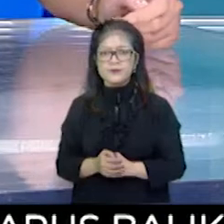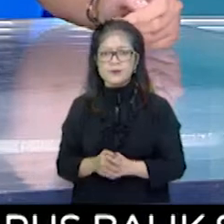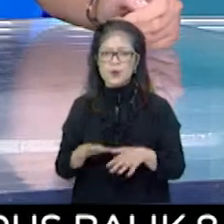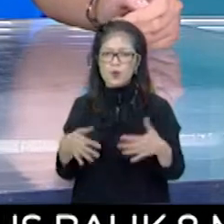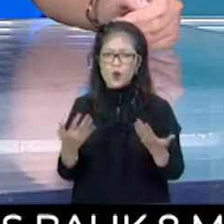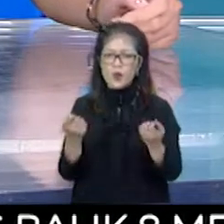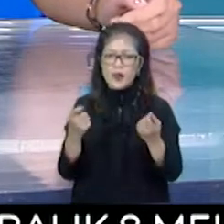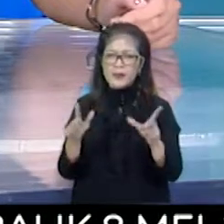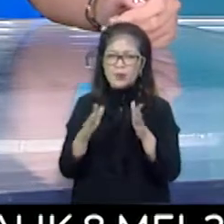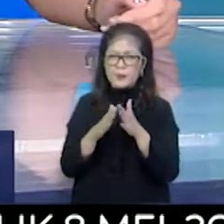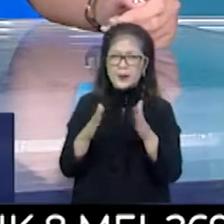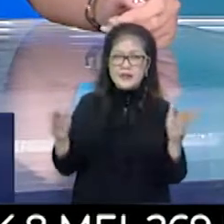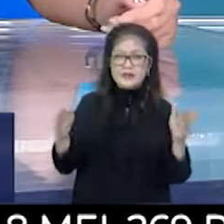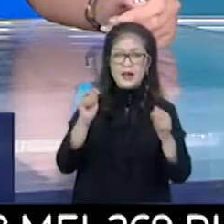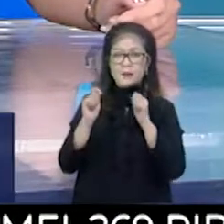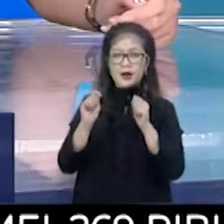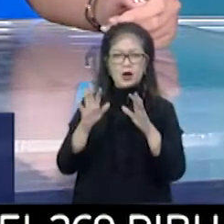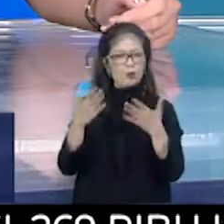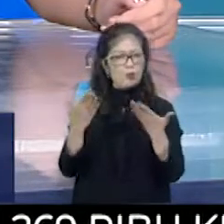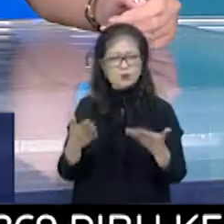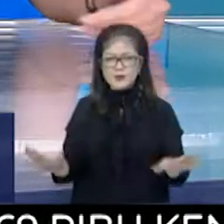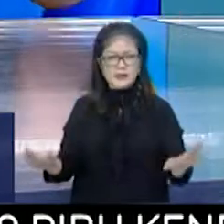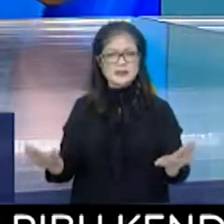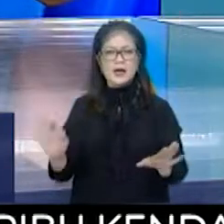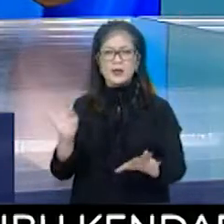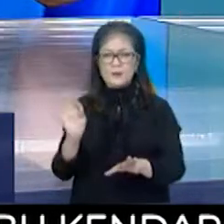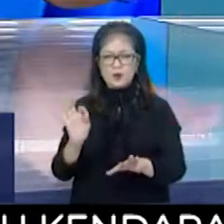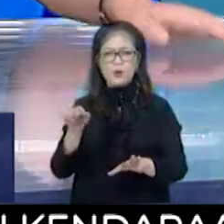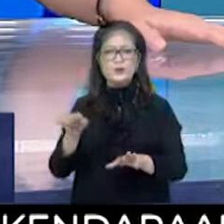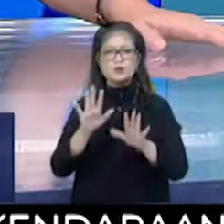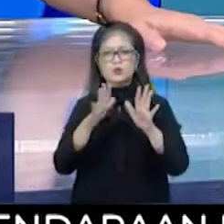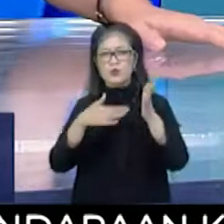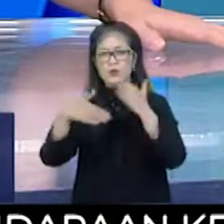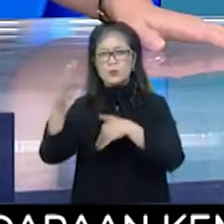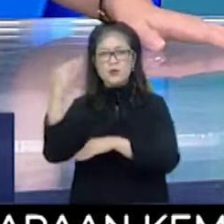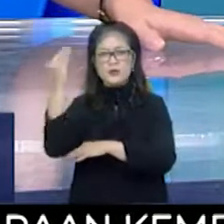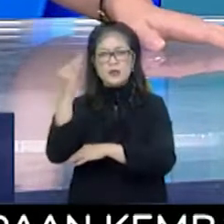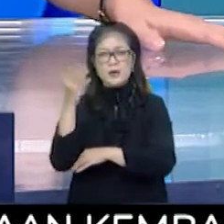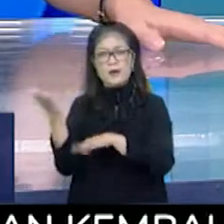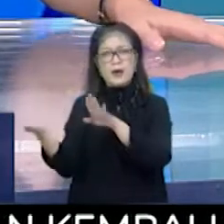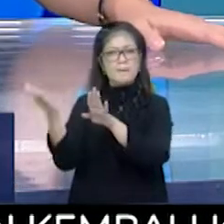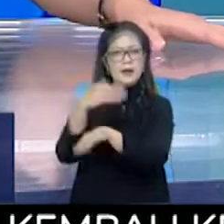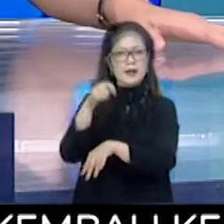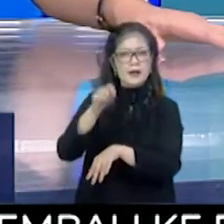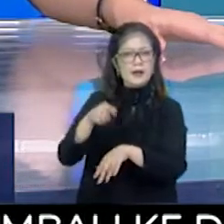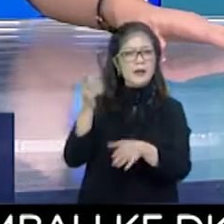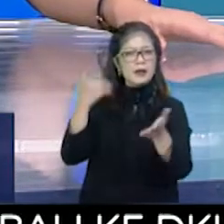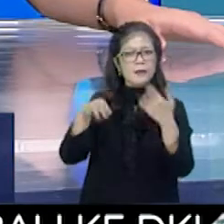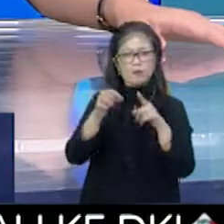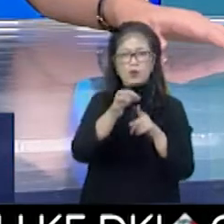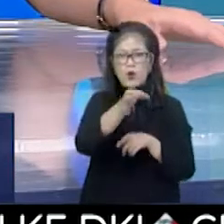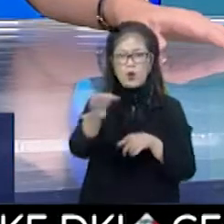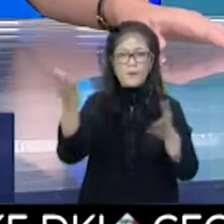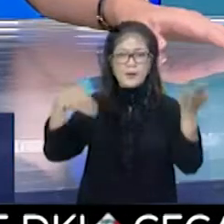Meski libur panjang Lebaran belum berakhir, puluhan ribu wisatawan memilih untuk kembali lebih awal meninggalkan Pulau Bali melalui Bandara Internasional